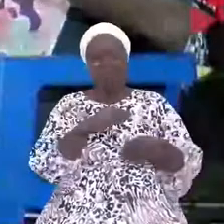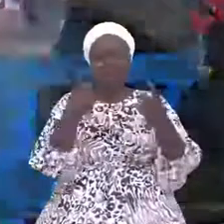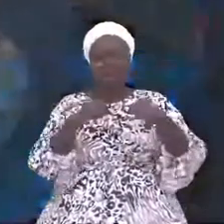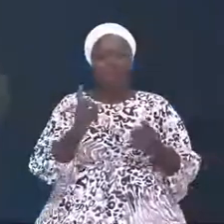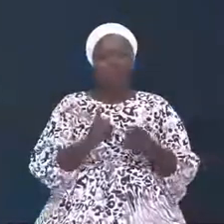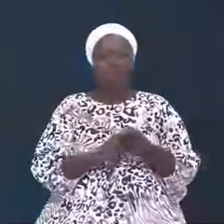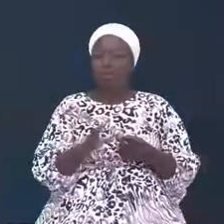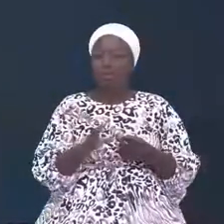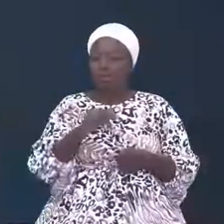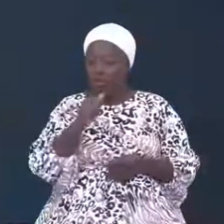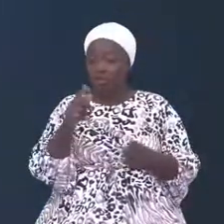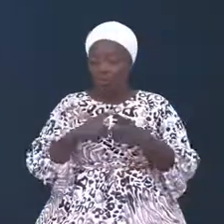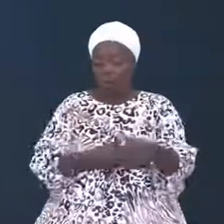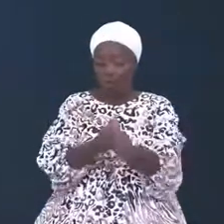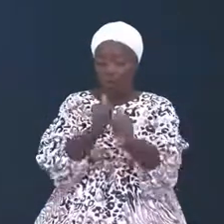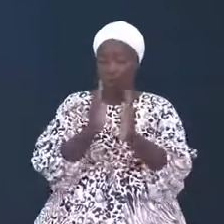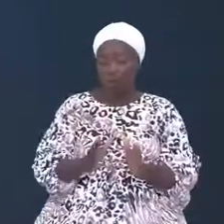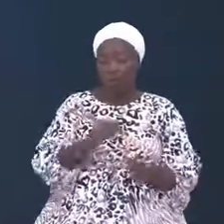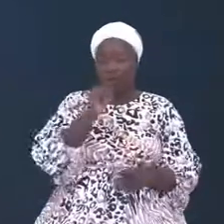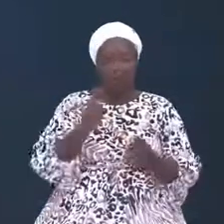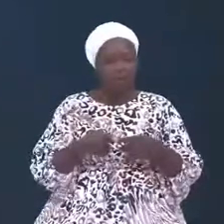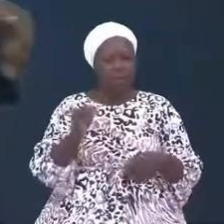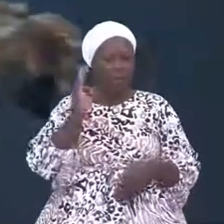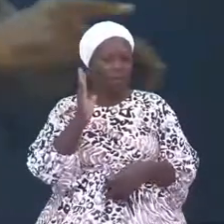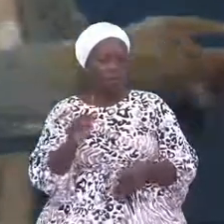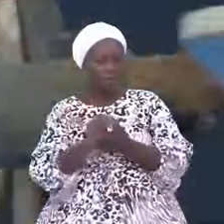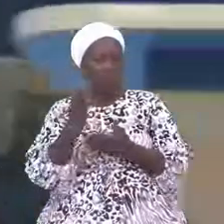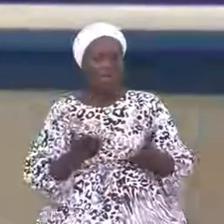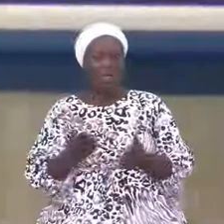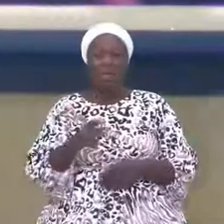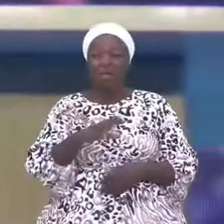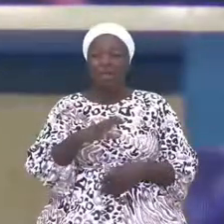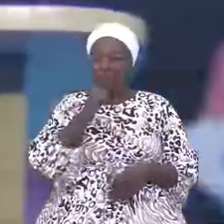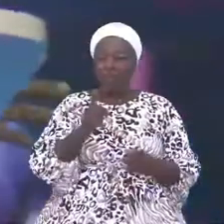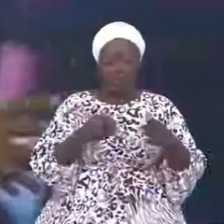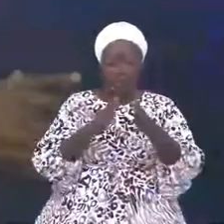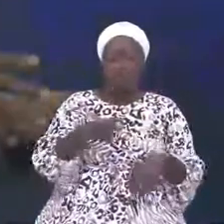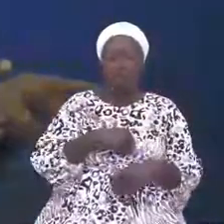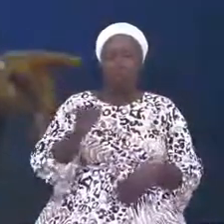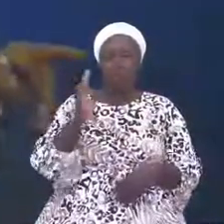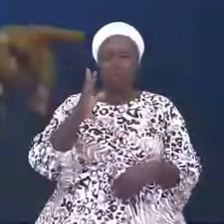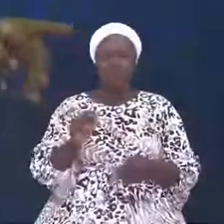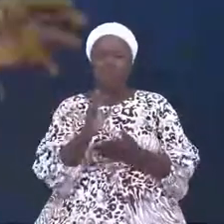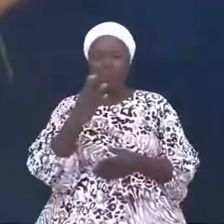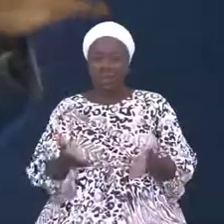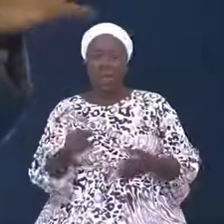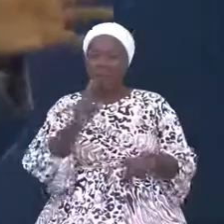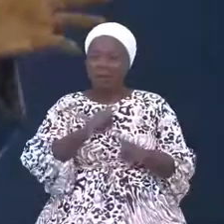ils s'approchèrent de lui. Ils s'approchèrent pas des apôtres, pas des pasteurs qui étaient